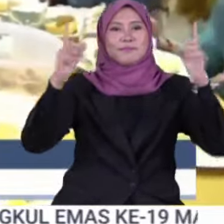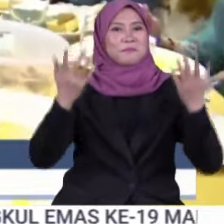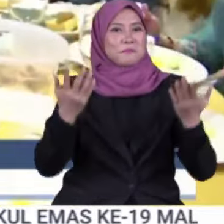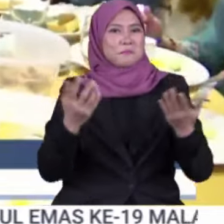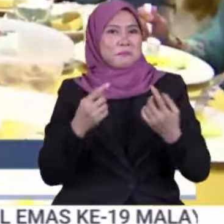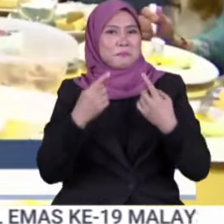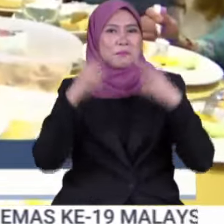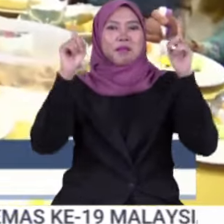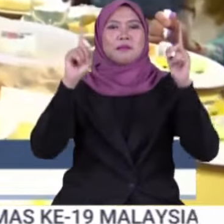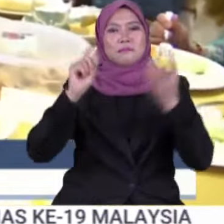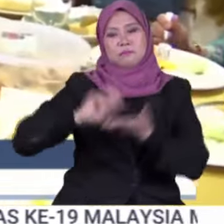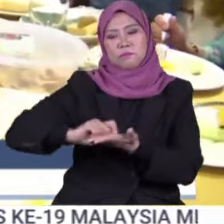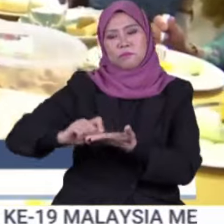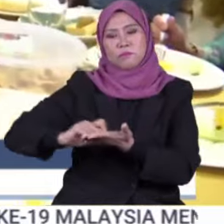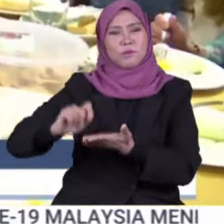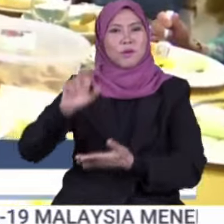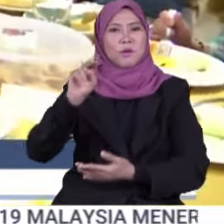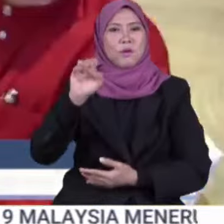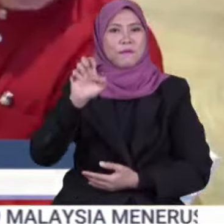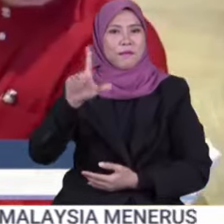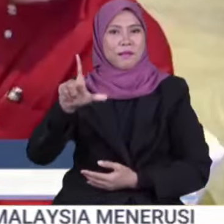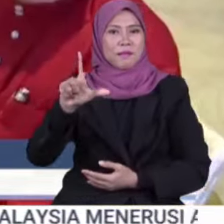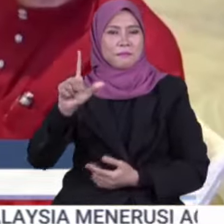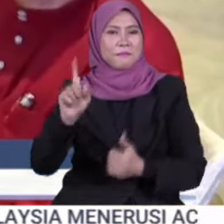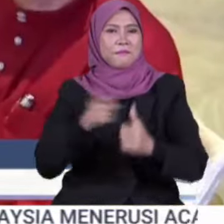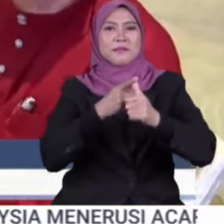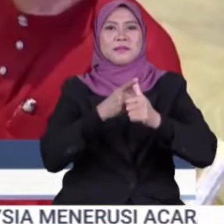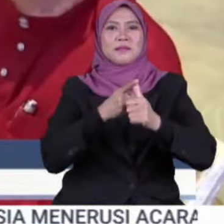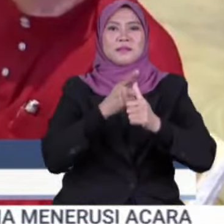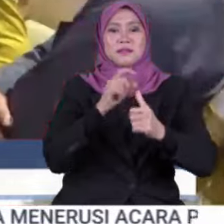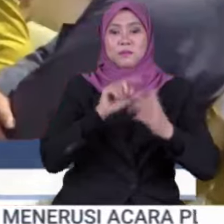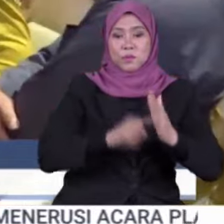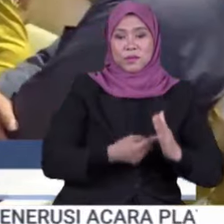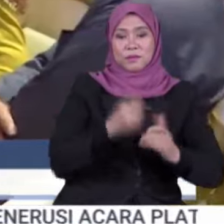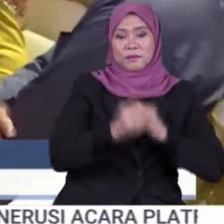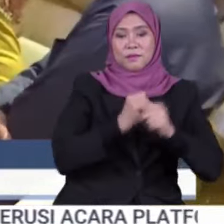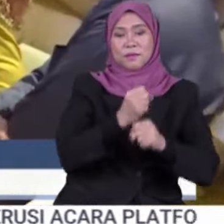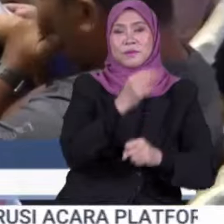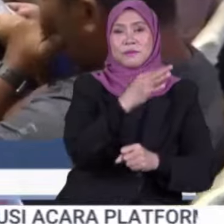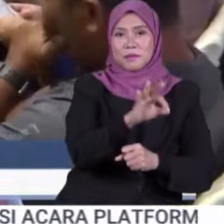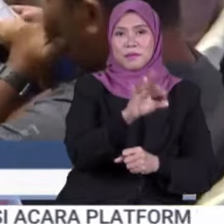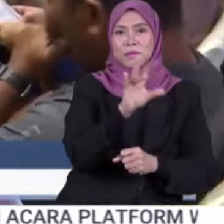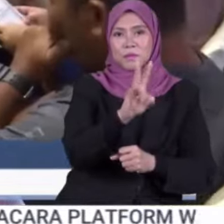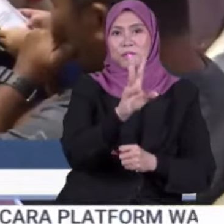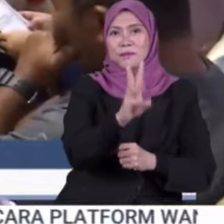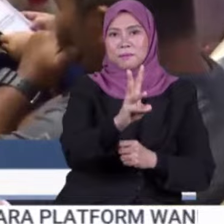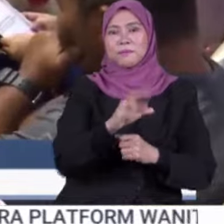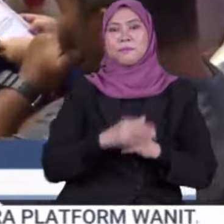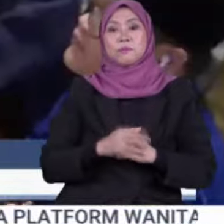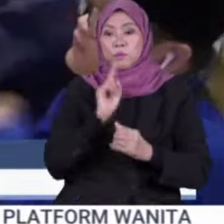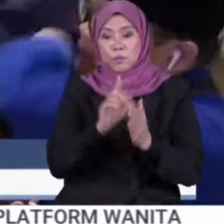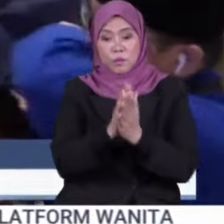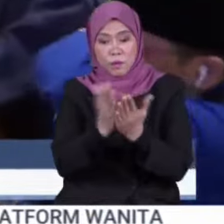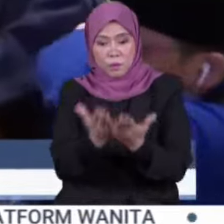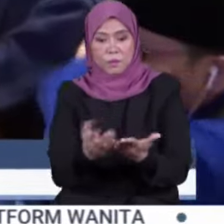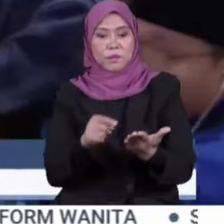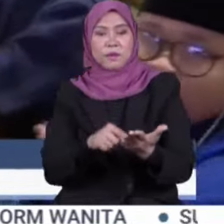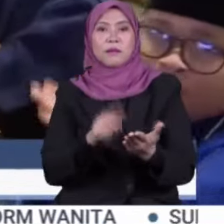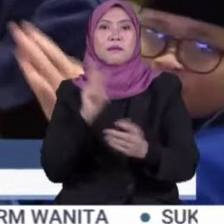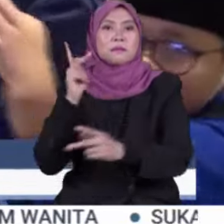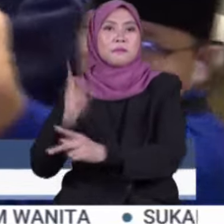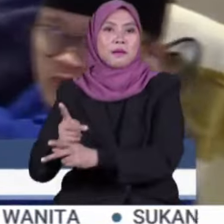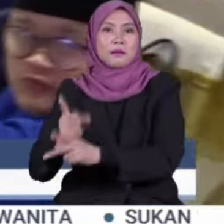agung berupa novel Melayu pertama di dunia sejak tahun 1876. Naskah asalnya telah dikesan terperuk di